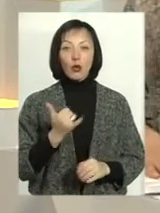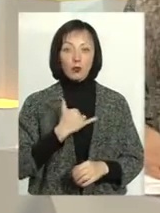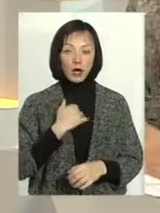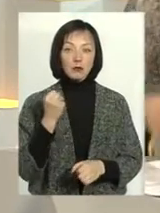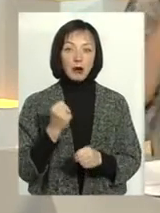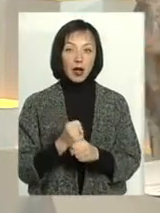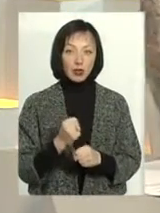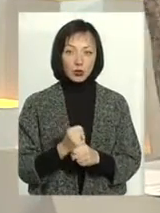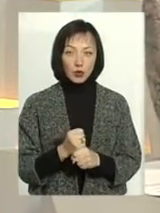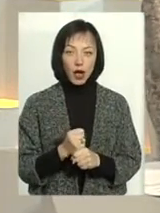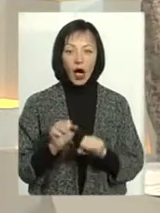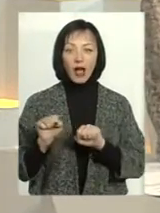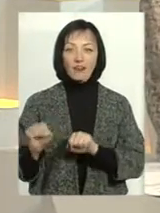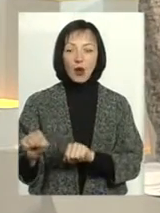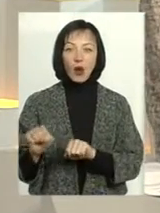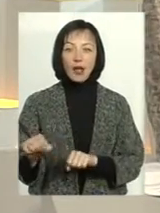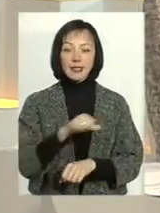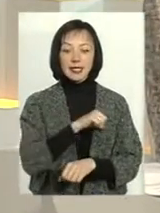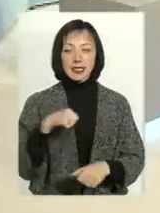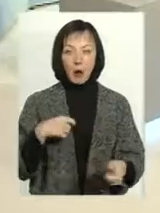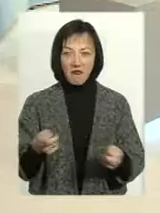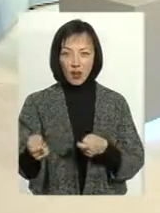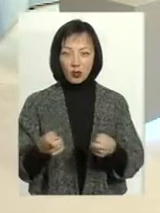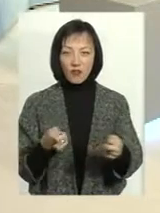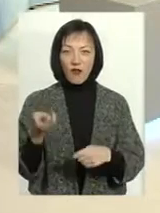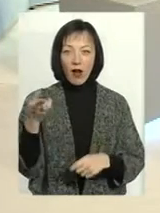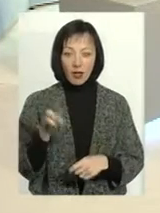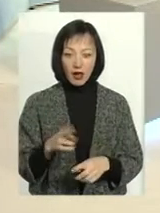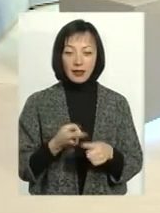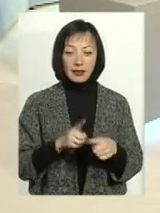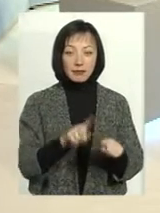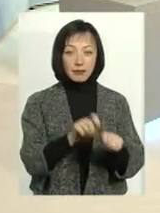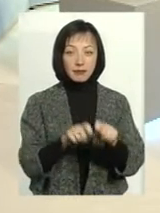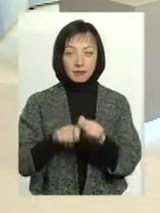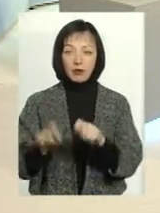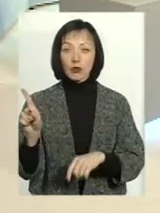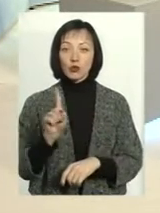працює адвокатське самоврядування, і воно, власне, слідкує за тим, аби